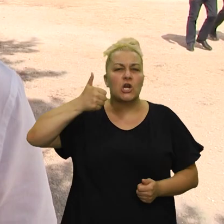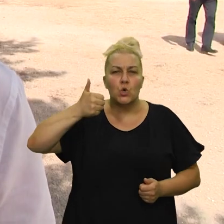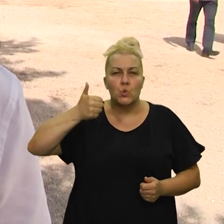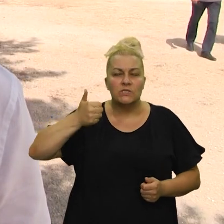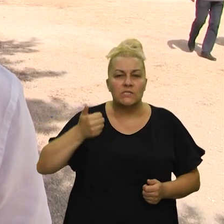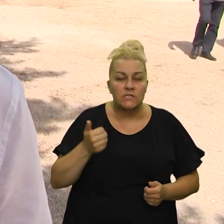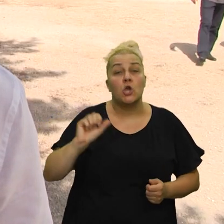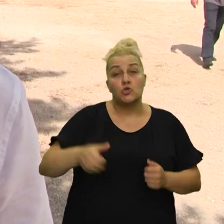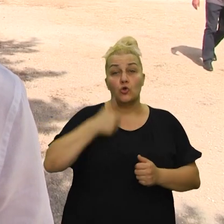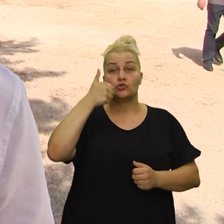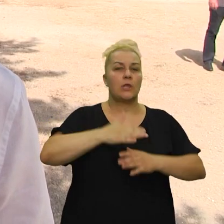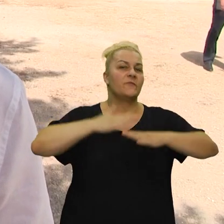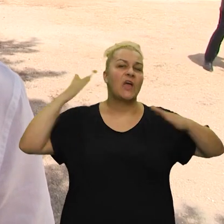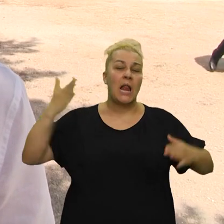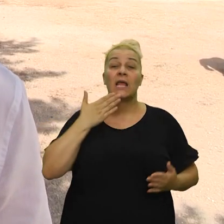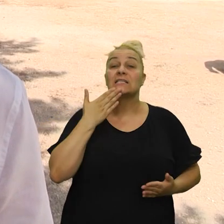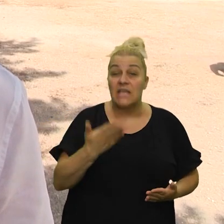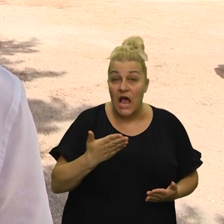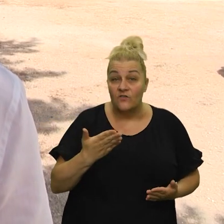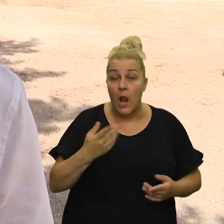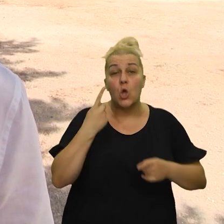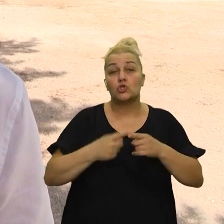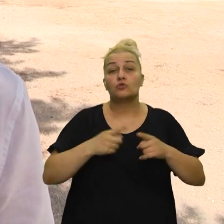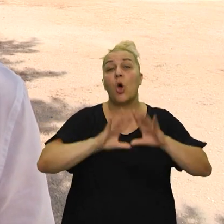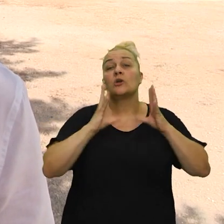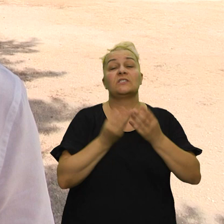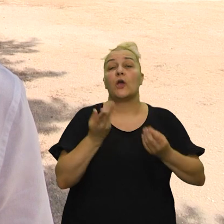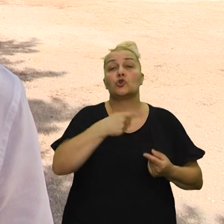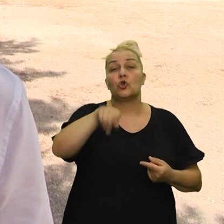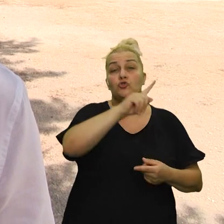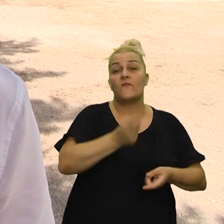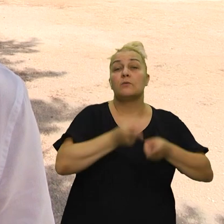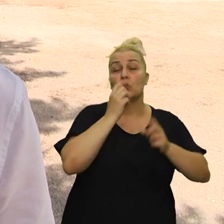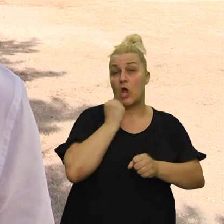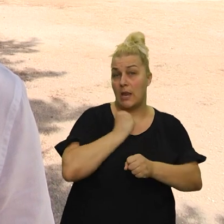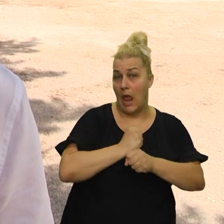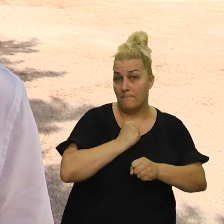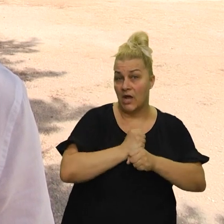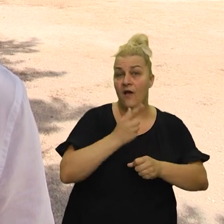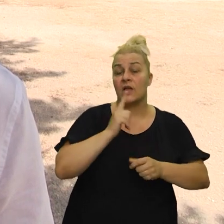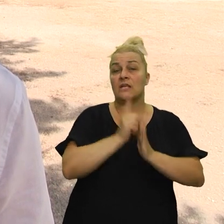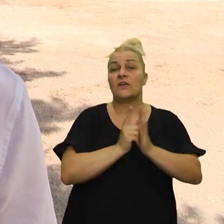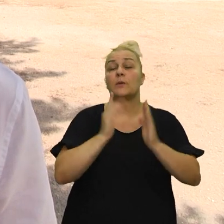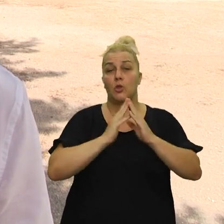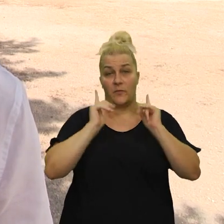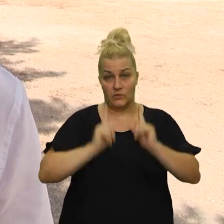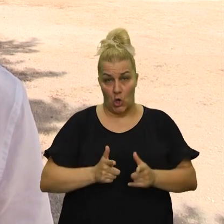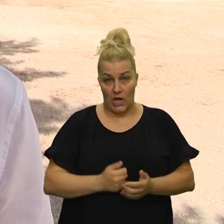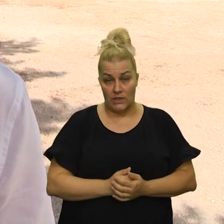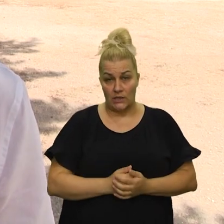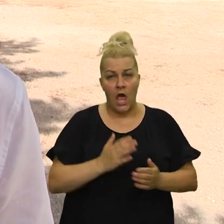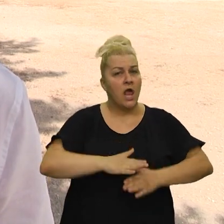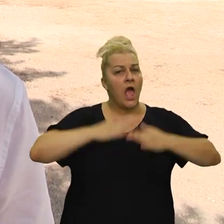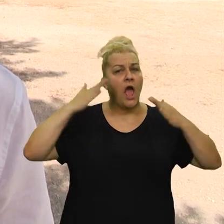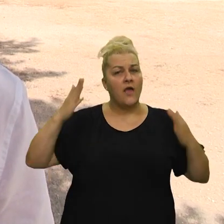brigada. Još jedna ogromna zahvalnost na svem onome što su hrabri Imoćani napravili u Domovinskom ratu.